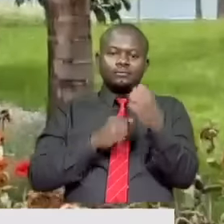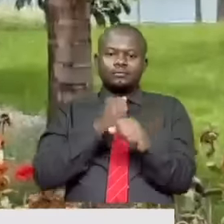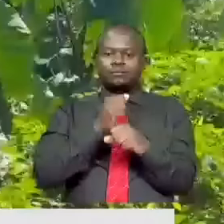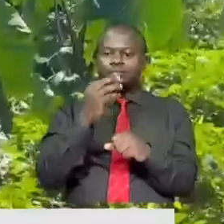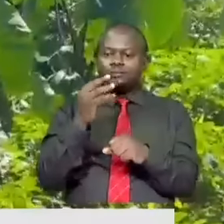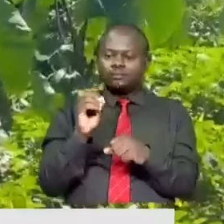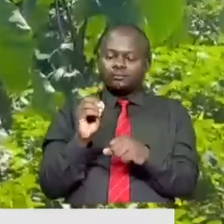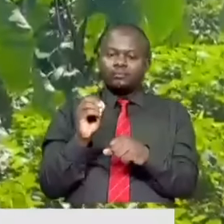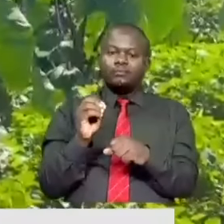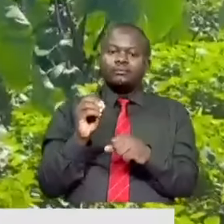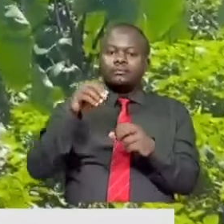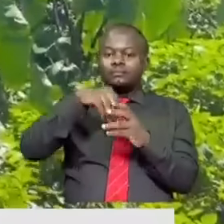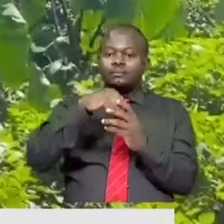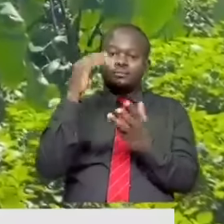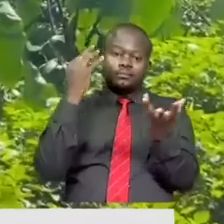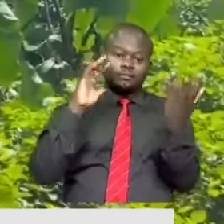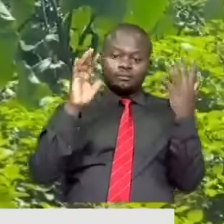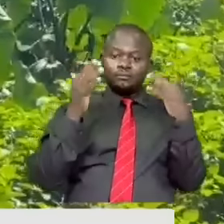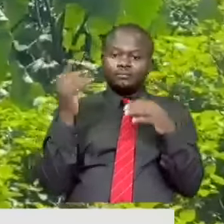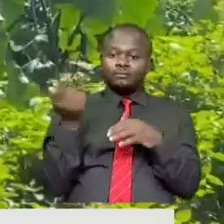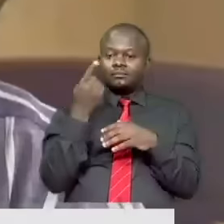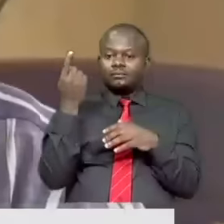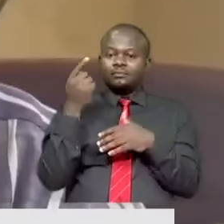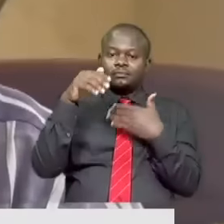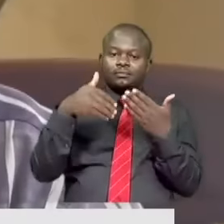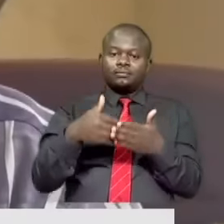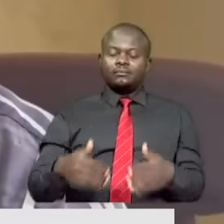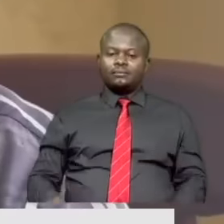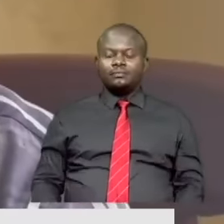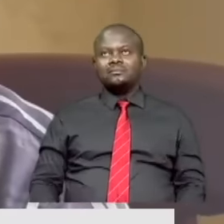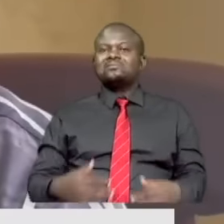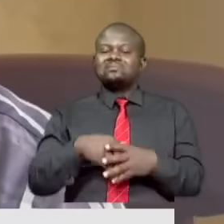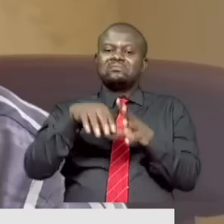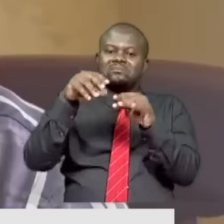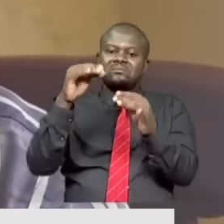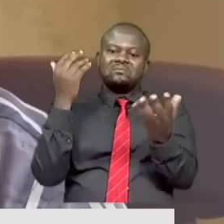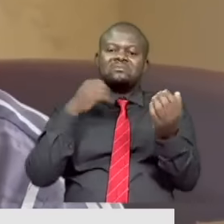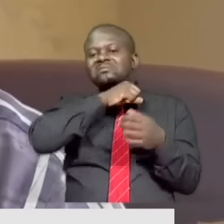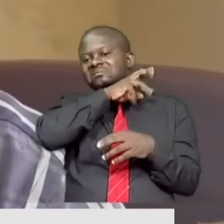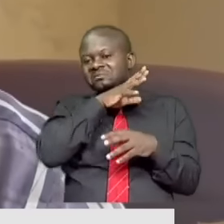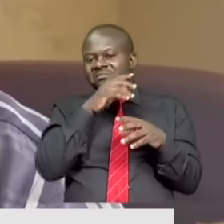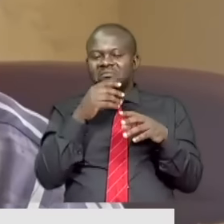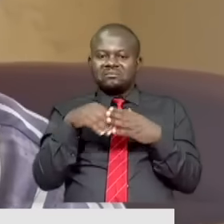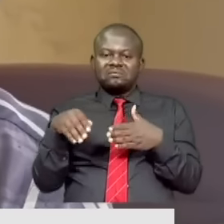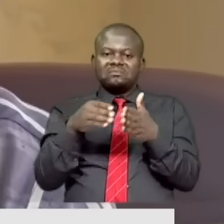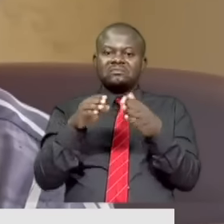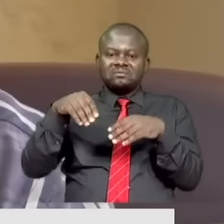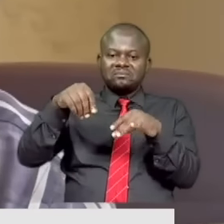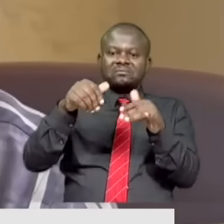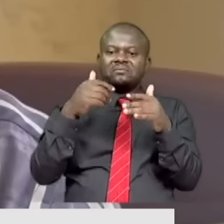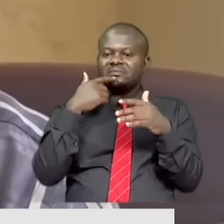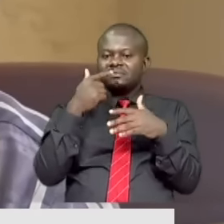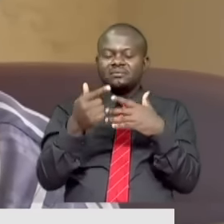30, ngo wari ugizwe n'ibihuru gusa mu nguni zose zawo. Ibihuru gusa se? Hari umwanda, hari imihanda y'ibitaka,